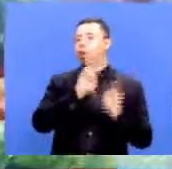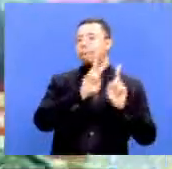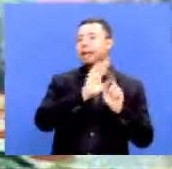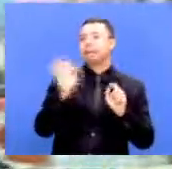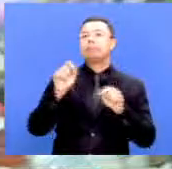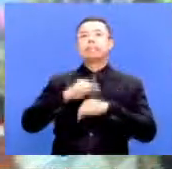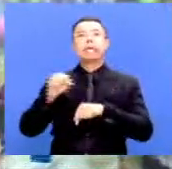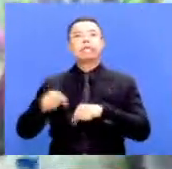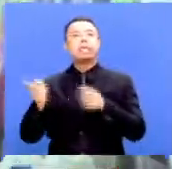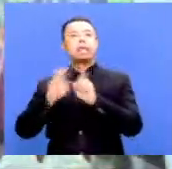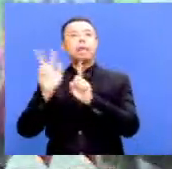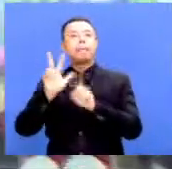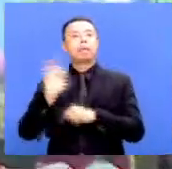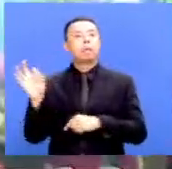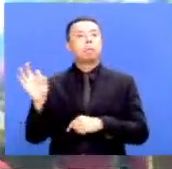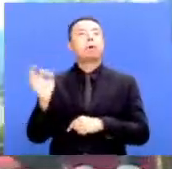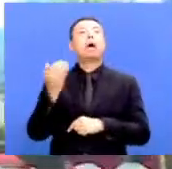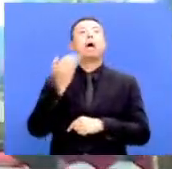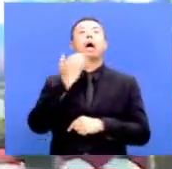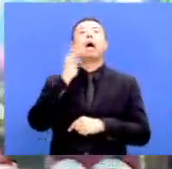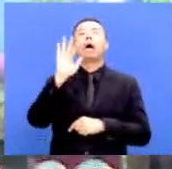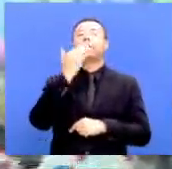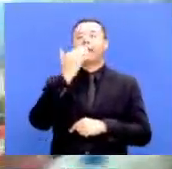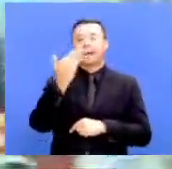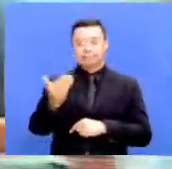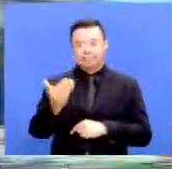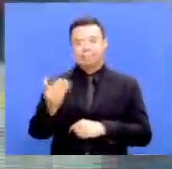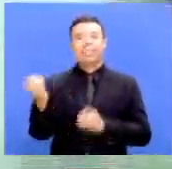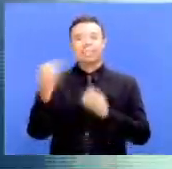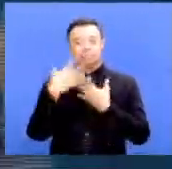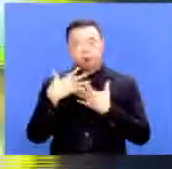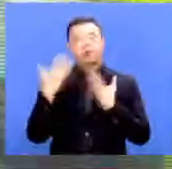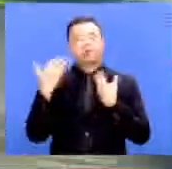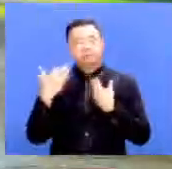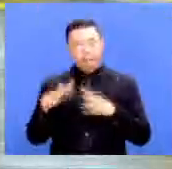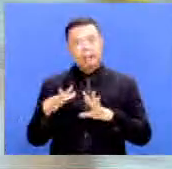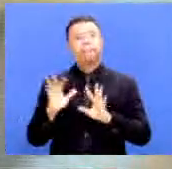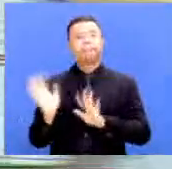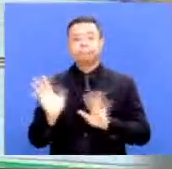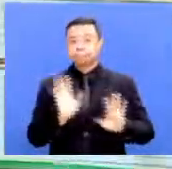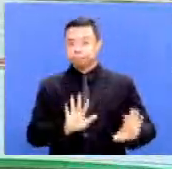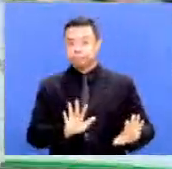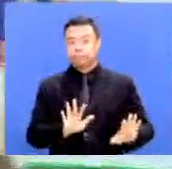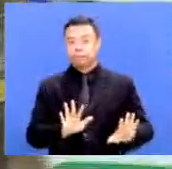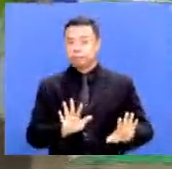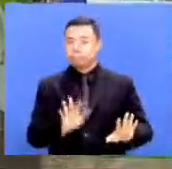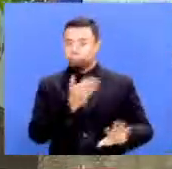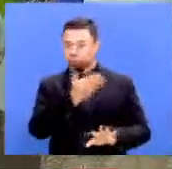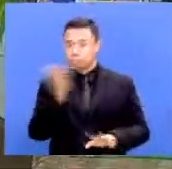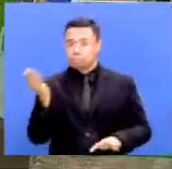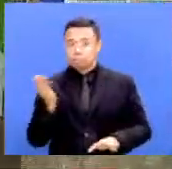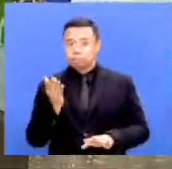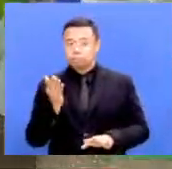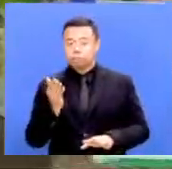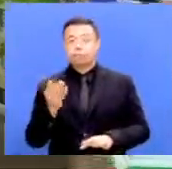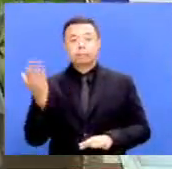sekarang jadi Rp18.000. Oke. Terima kasih ya, Bang, atas bincang-bincangnya. Nah, Ebony, Aditya Nugroho dan